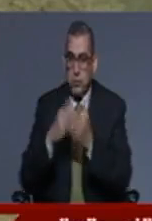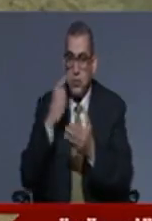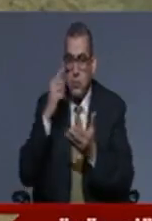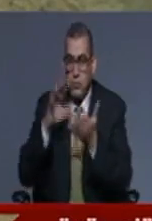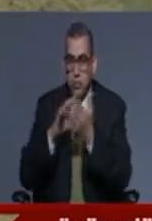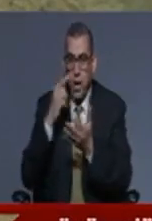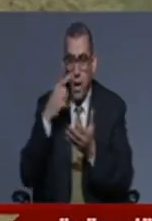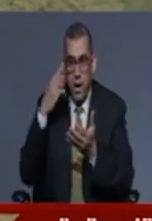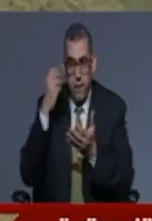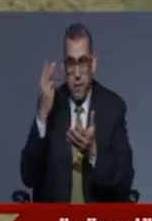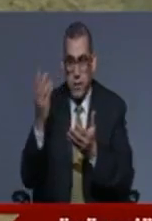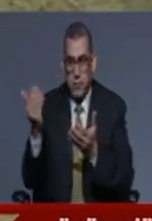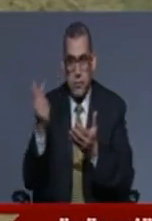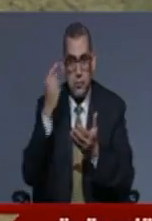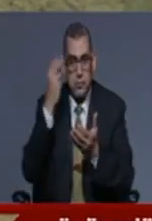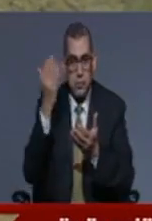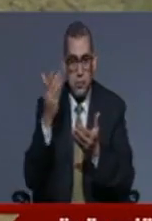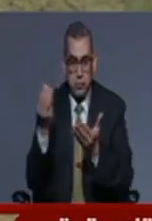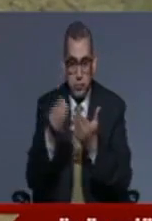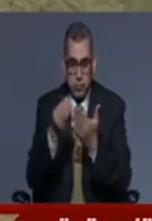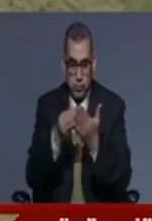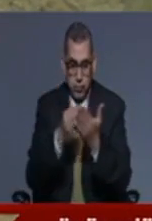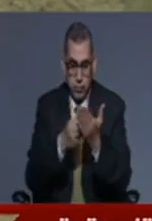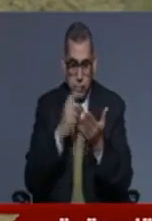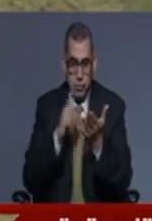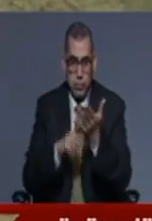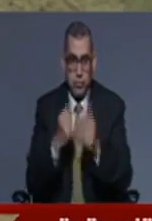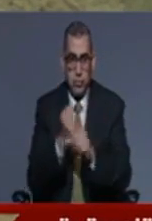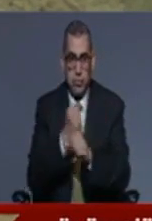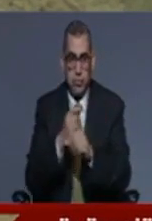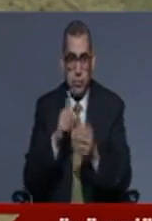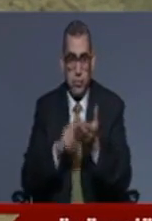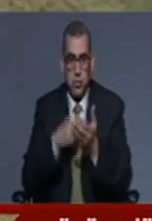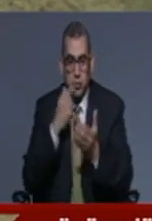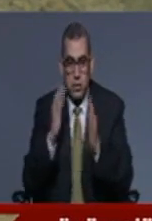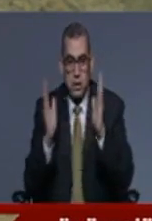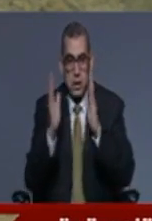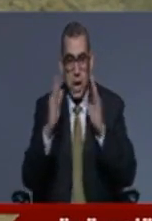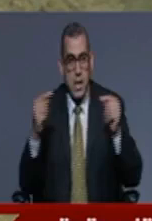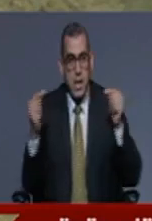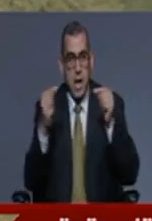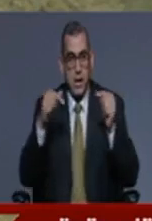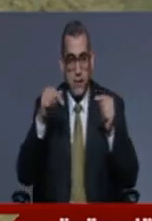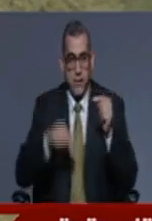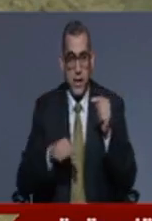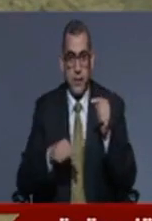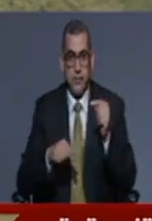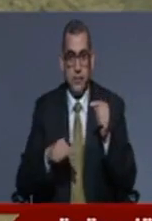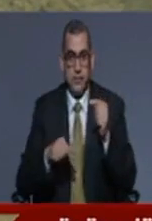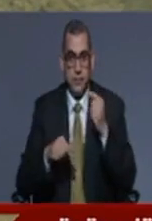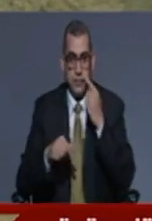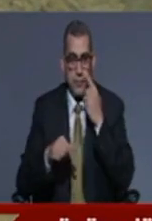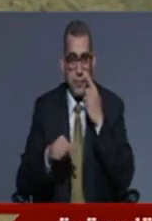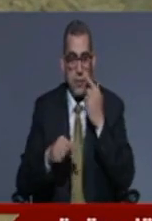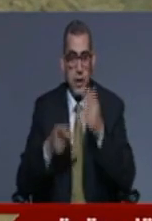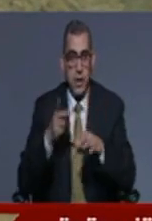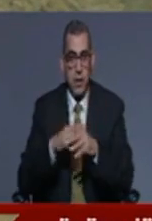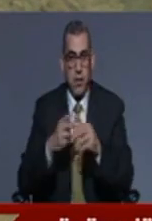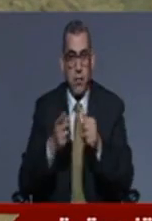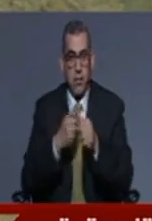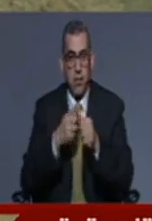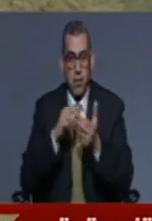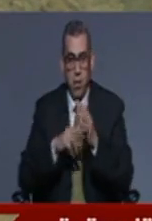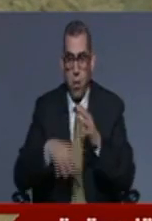معا وننفذها معا أيضا ونواجه تحدياتنا أيضا ونحن متحدين